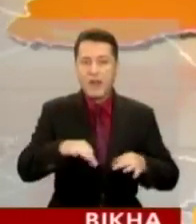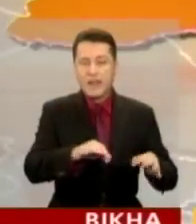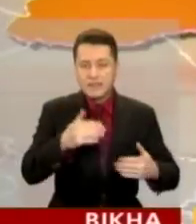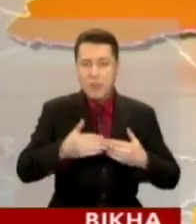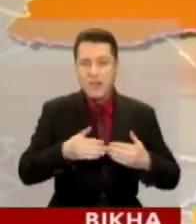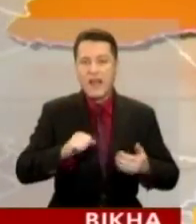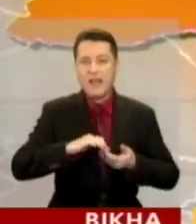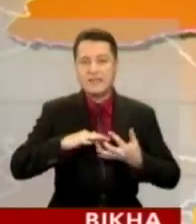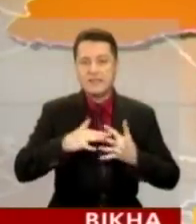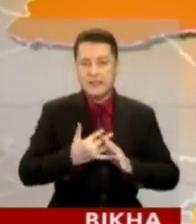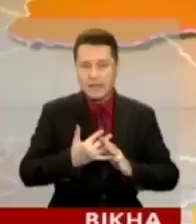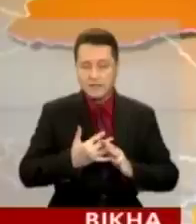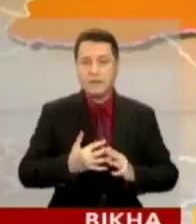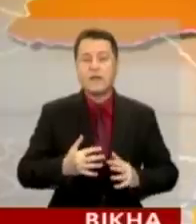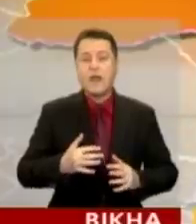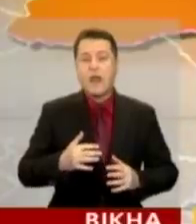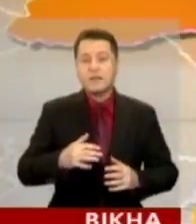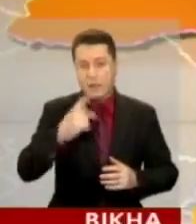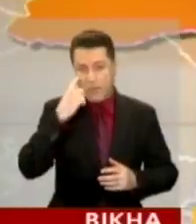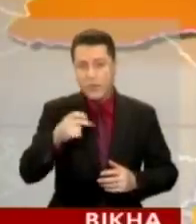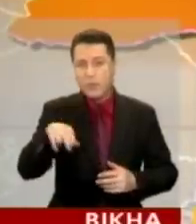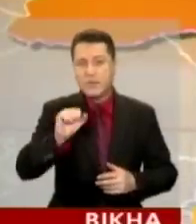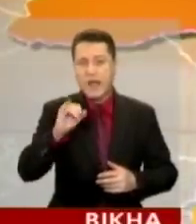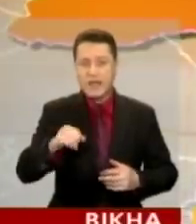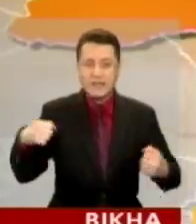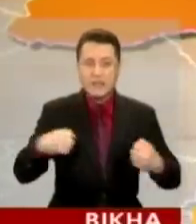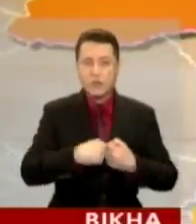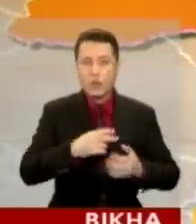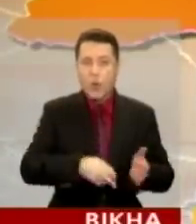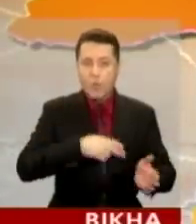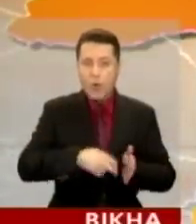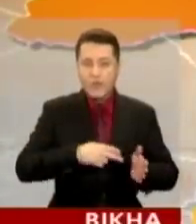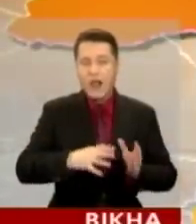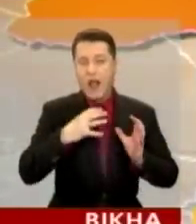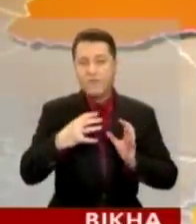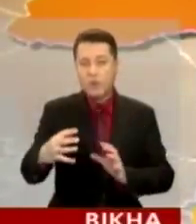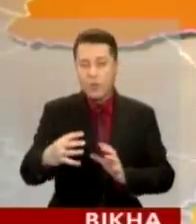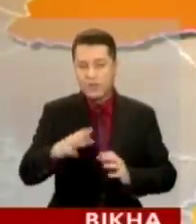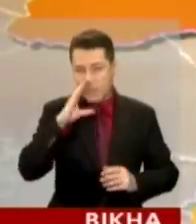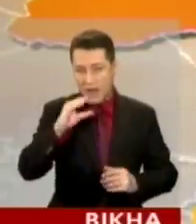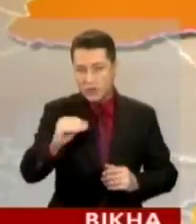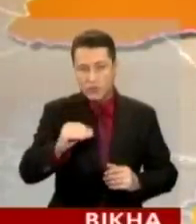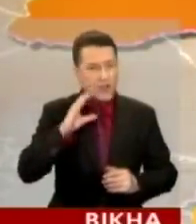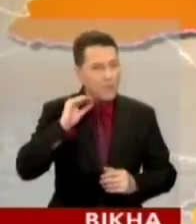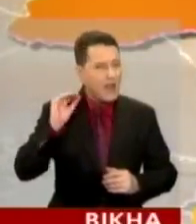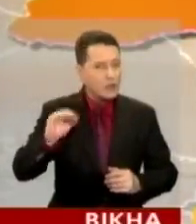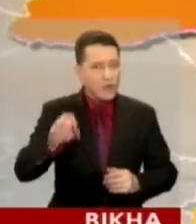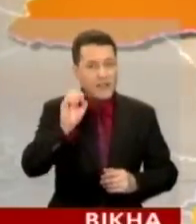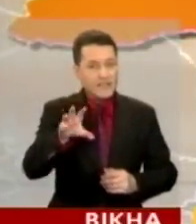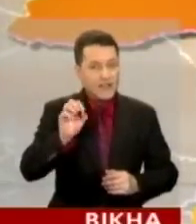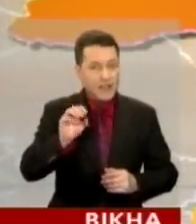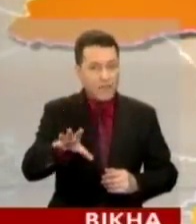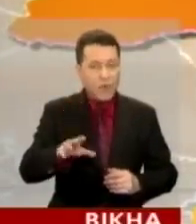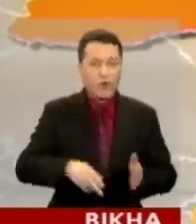сіл Білани та Вири. За повідомленнями ДАІ, зіткнулися потяг і рейсовий автобус. Маршрутка проігнорувала світлофор і на